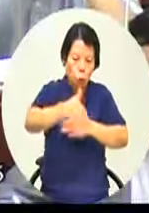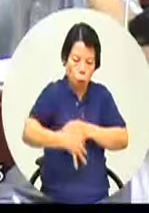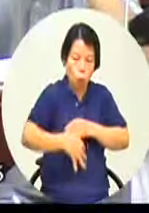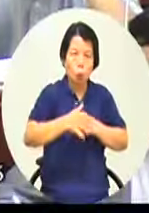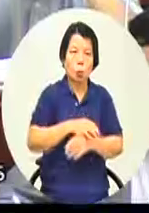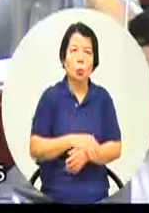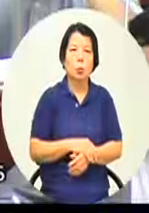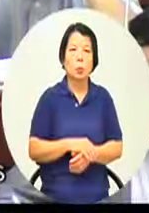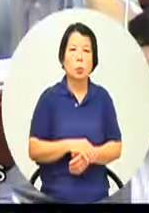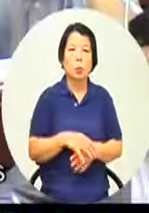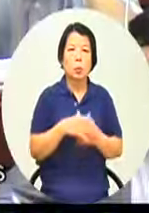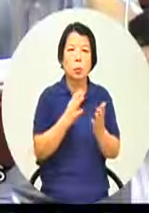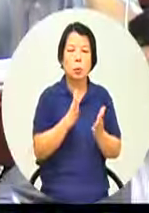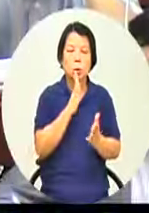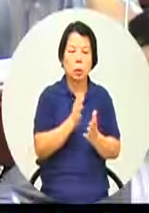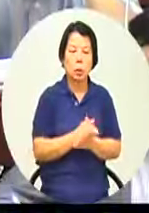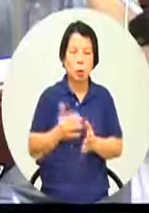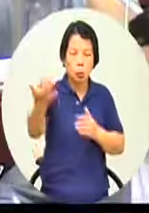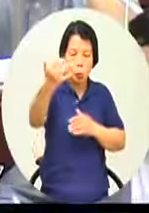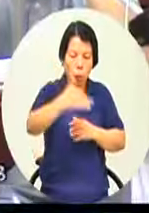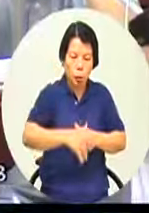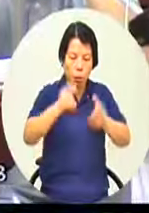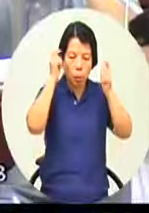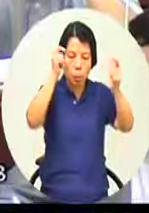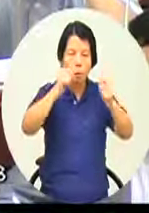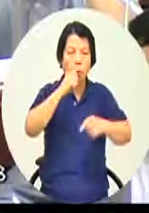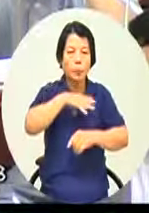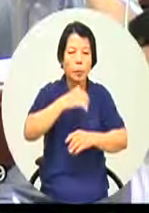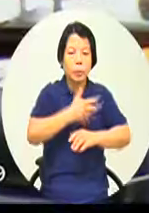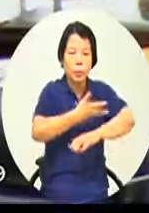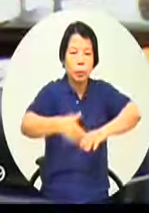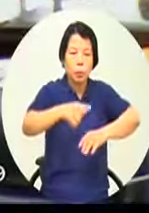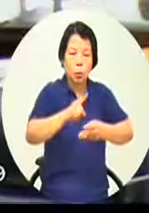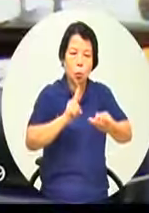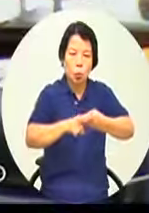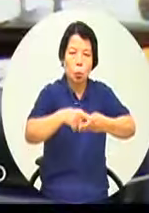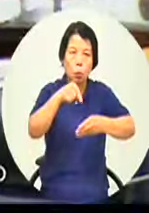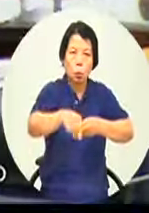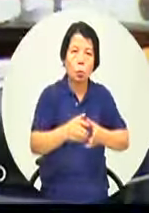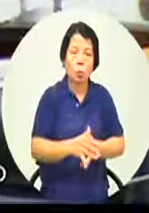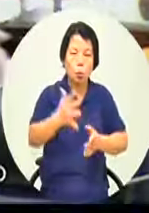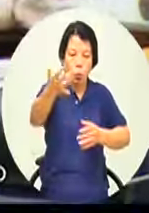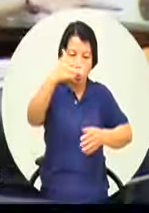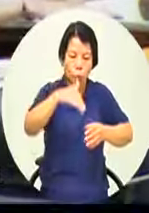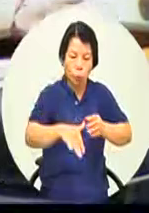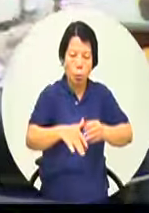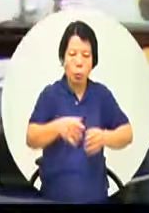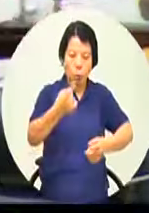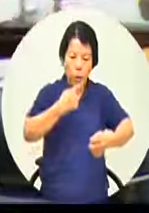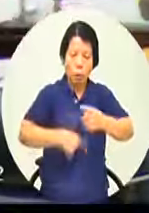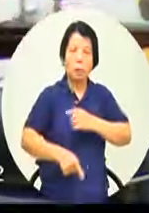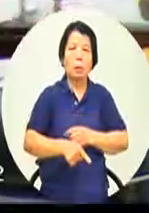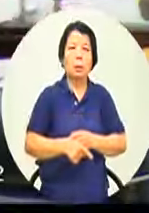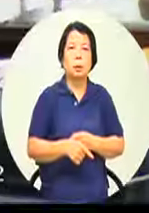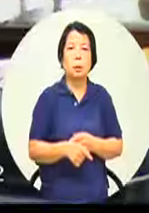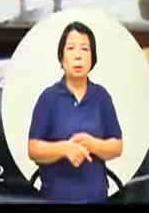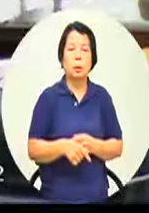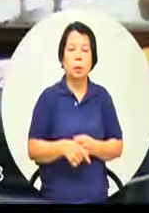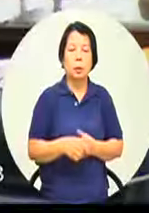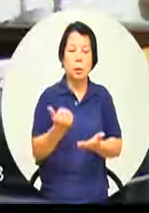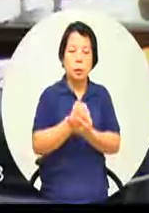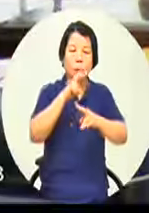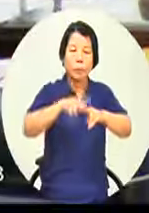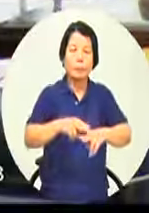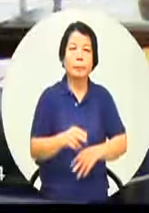用就是浮流水， 所以是我们的高屏溪最主要的水源，对。 然后下到高屏溪，然后我们再从高屏溪接过来。 对，对， 经理，谢谢你，请